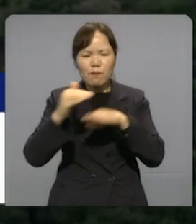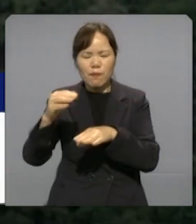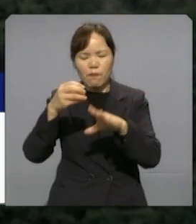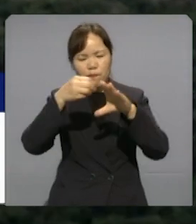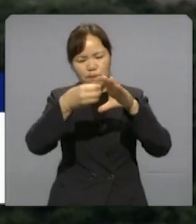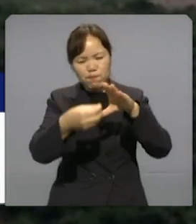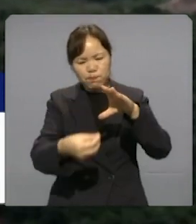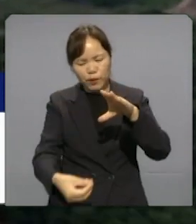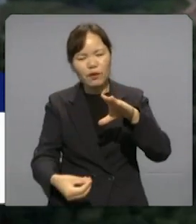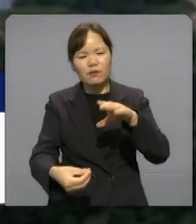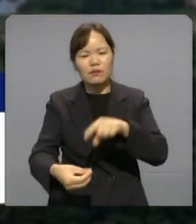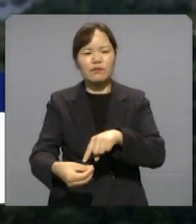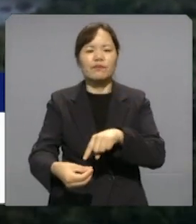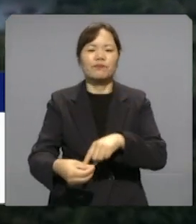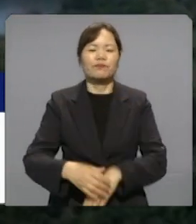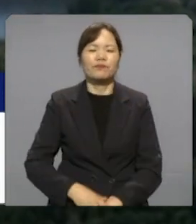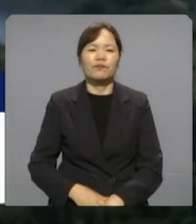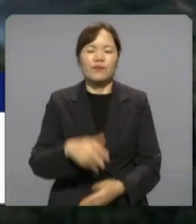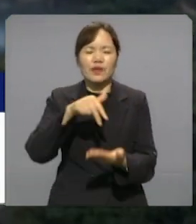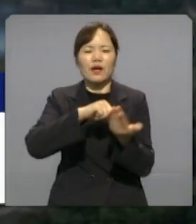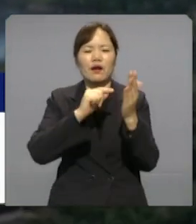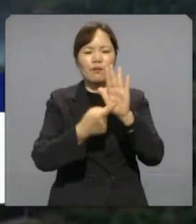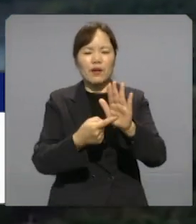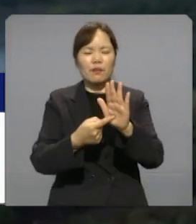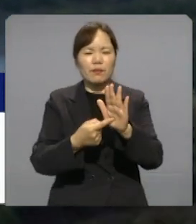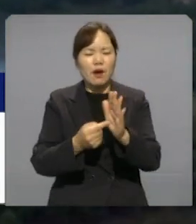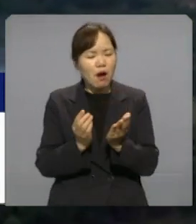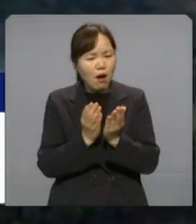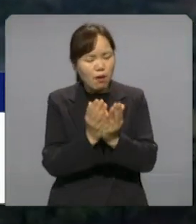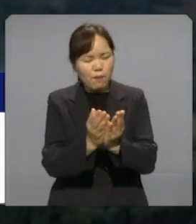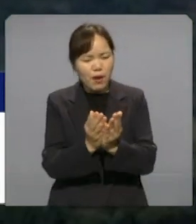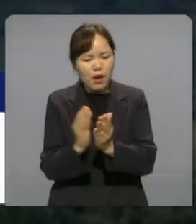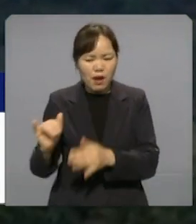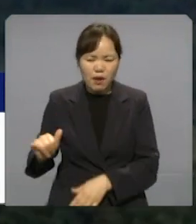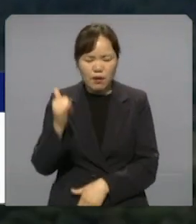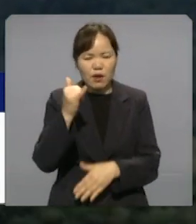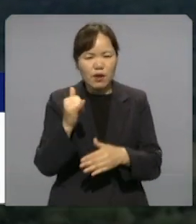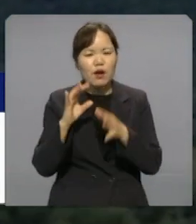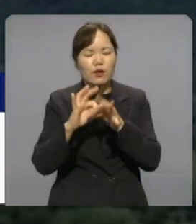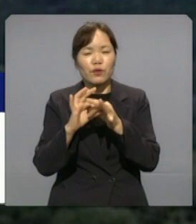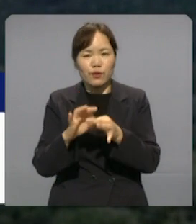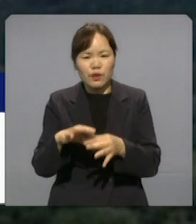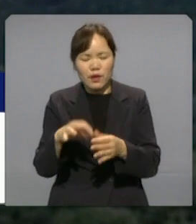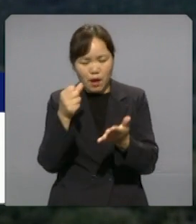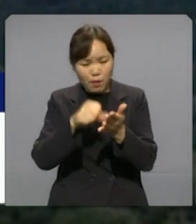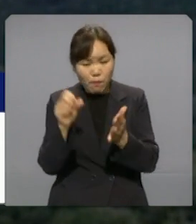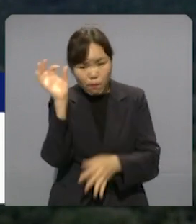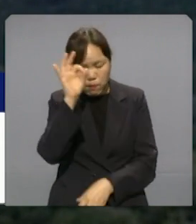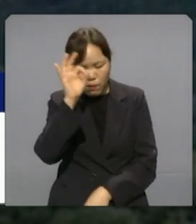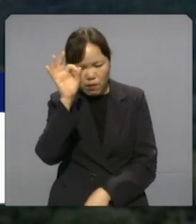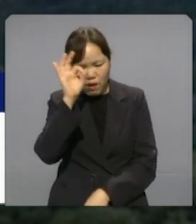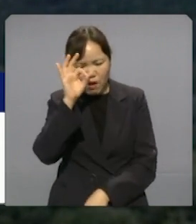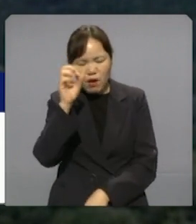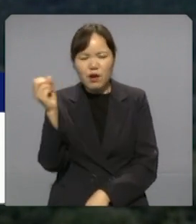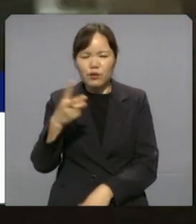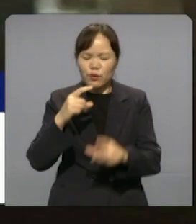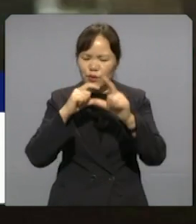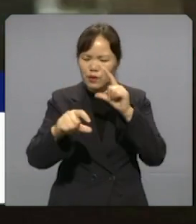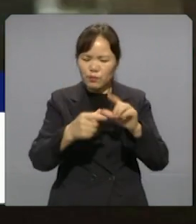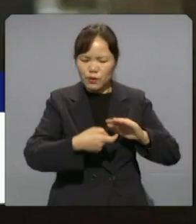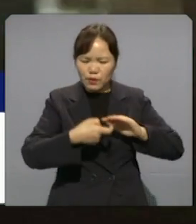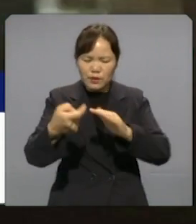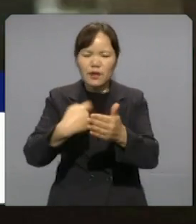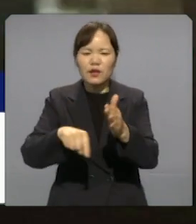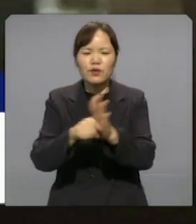합동참모본부는 입장문을 통해 함정수첩과 항공기를 투입해 추가 잔해물 탐색과 함께 동체 일부를 인양하기 위한